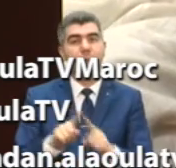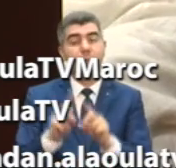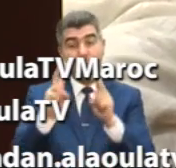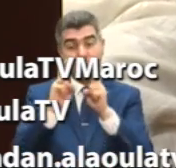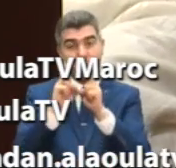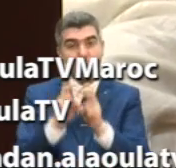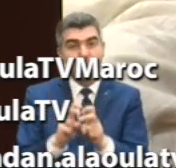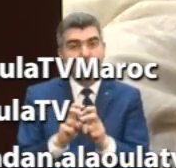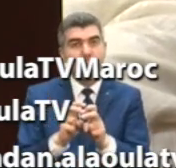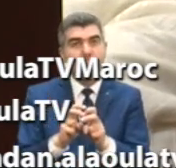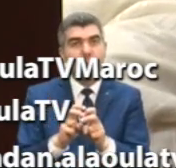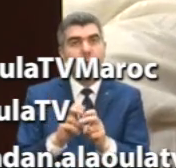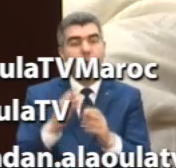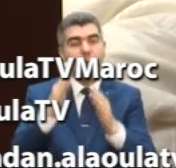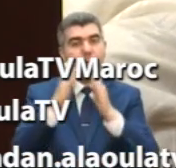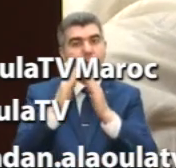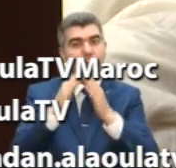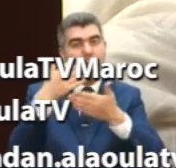السكني